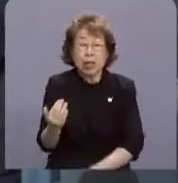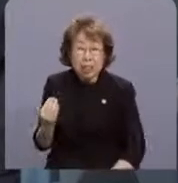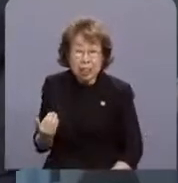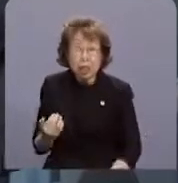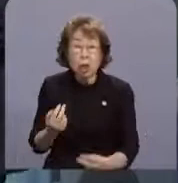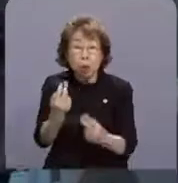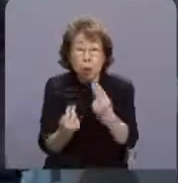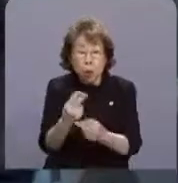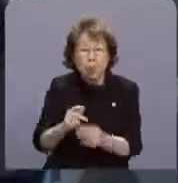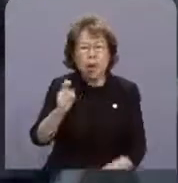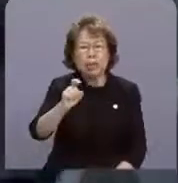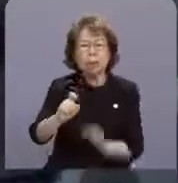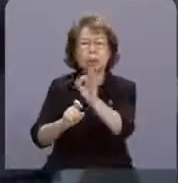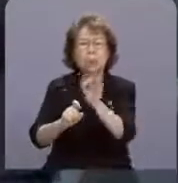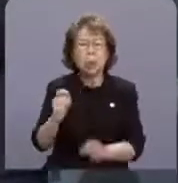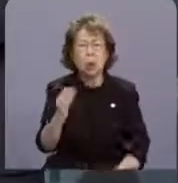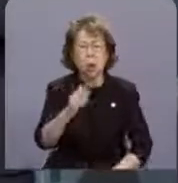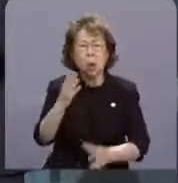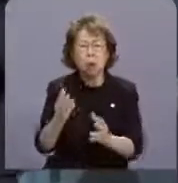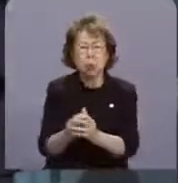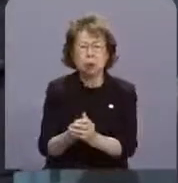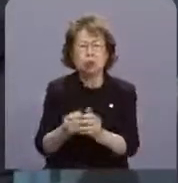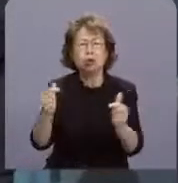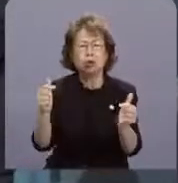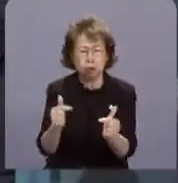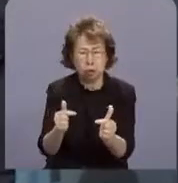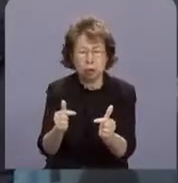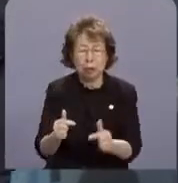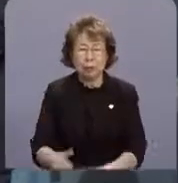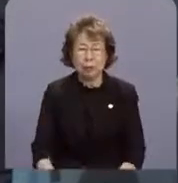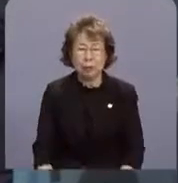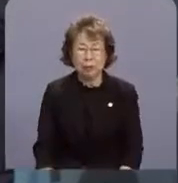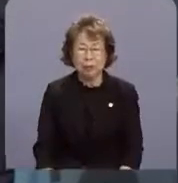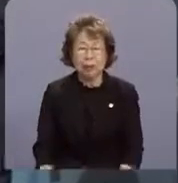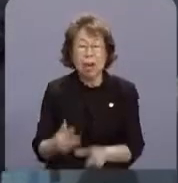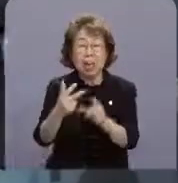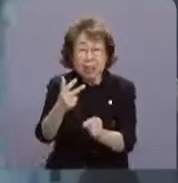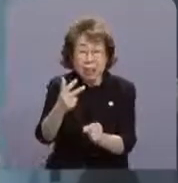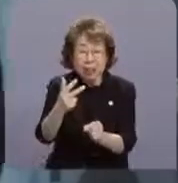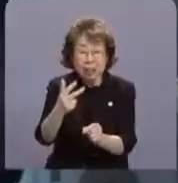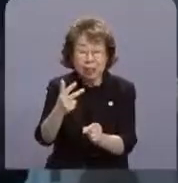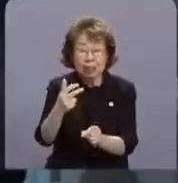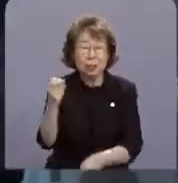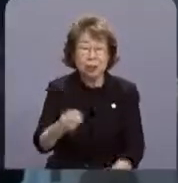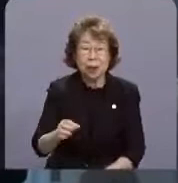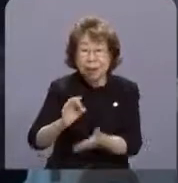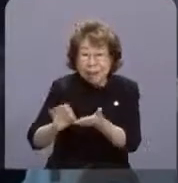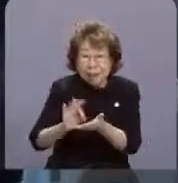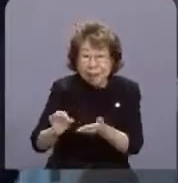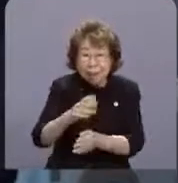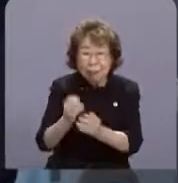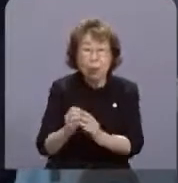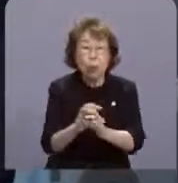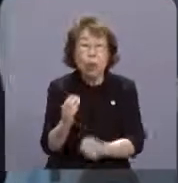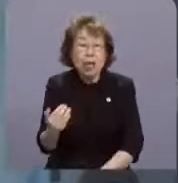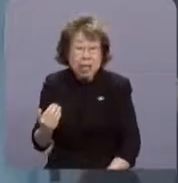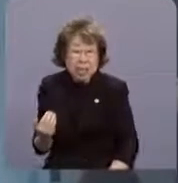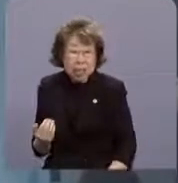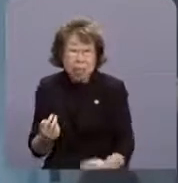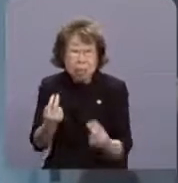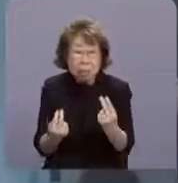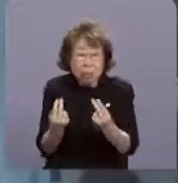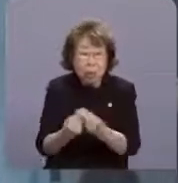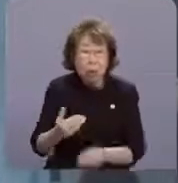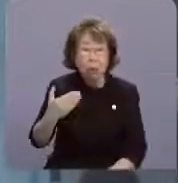10% 안팎 정도 줄었습니다 7월 중순 의 경우 이 매출이 코랄 iv 전보다